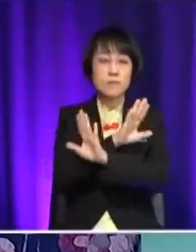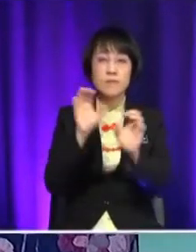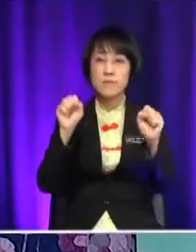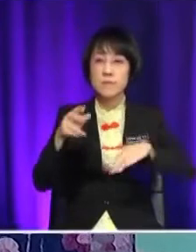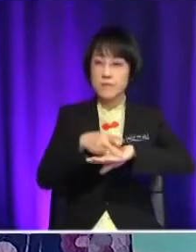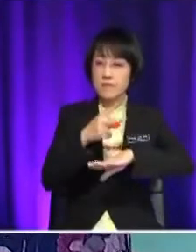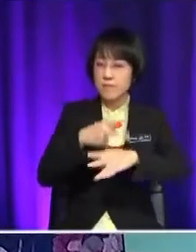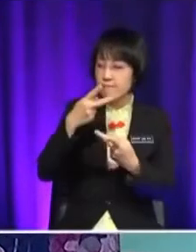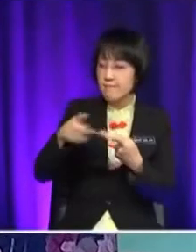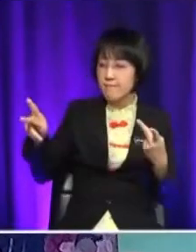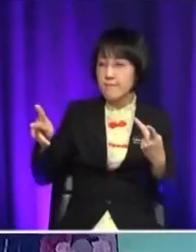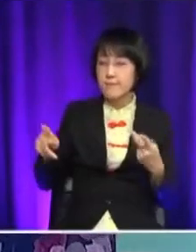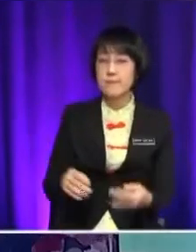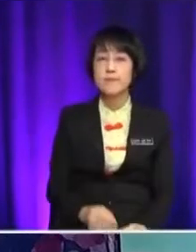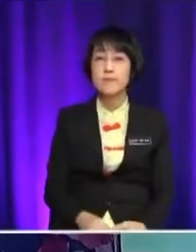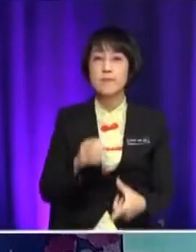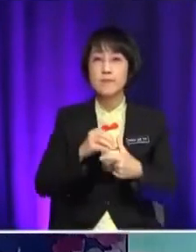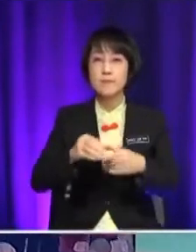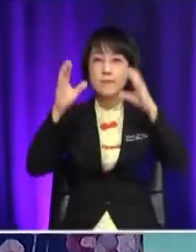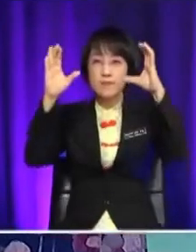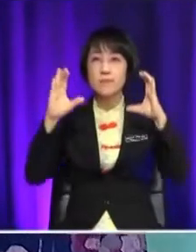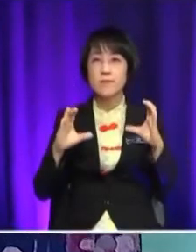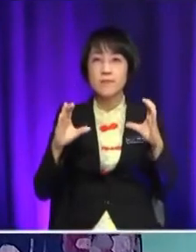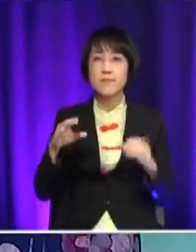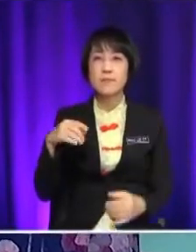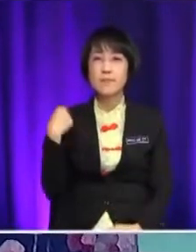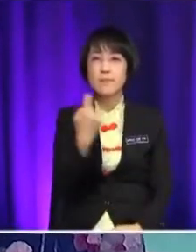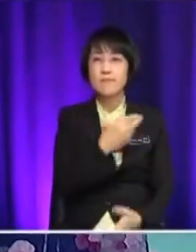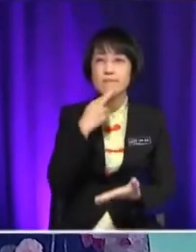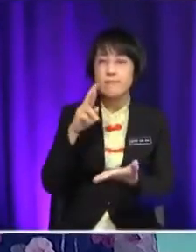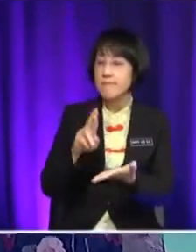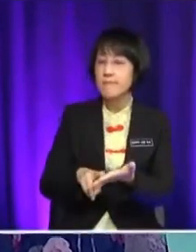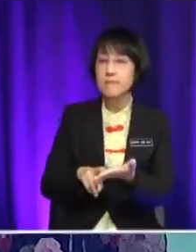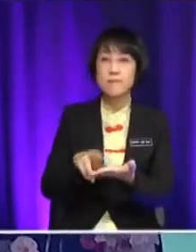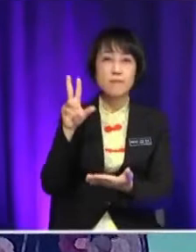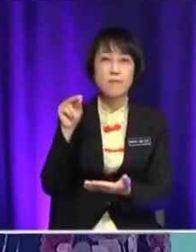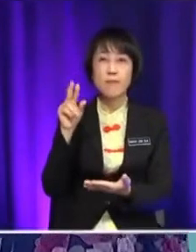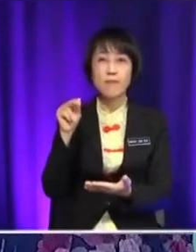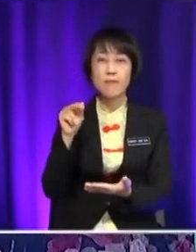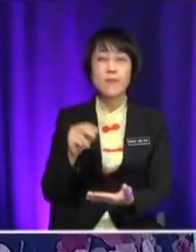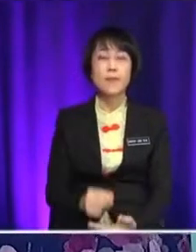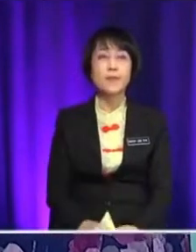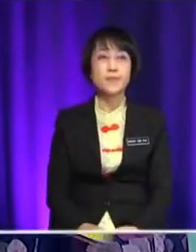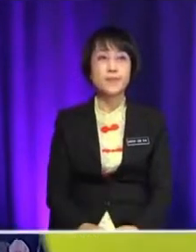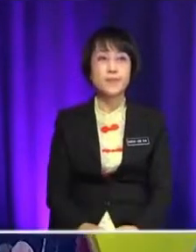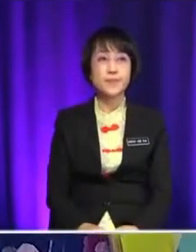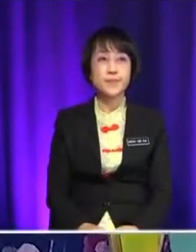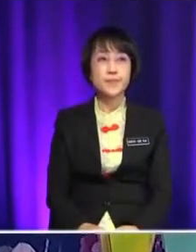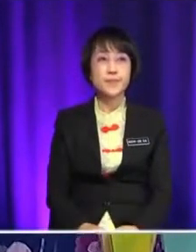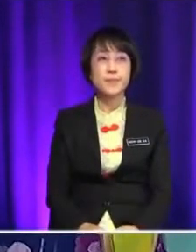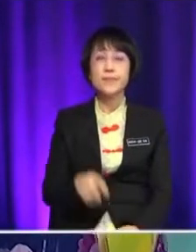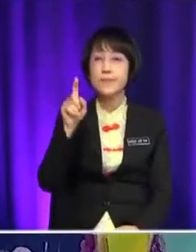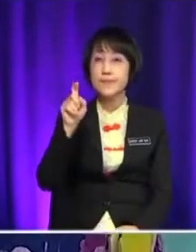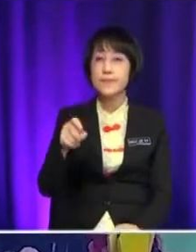Cara penampilan ataupun penyampaian kita yang kasar, kan? Tak boleh. Kita kena pelihara perkara-perkara tersebut, ya. Kena